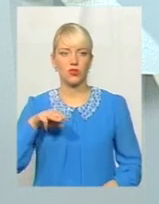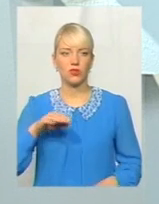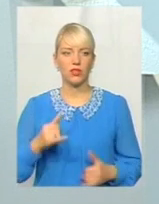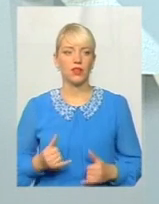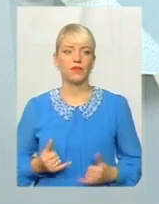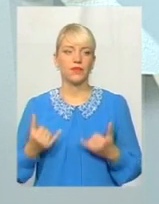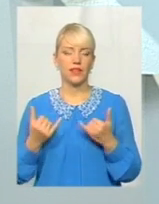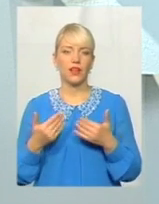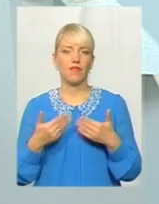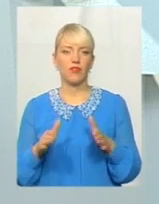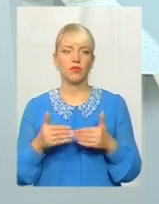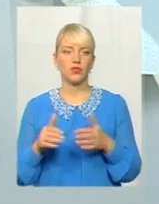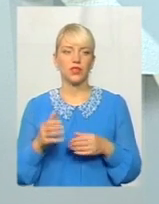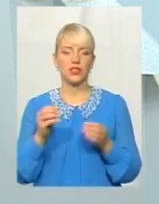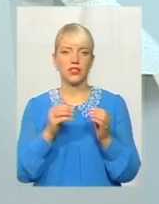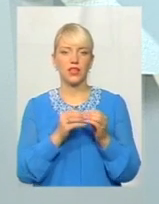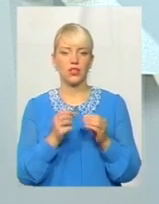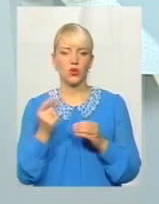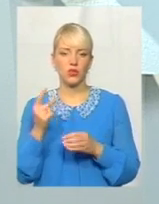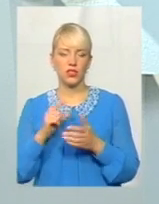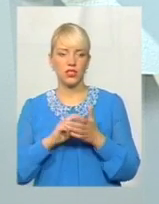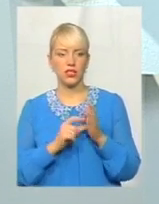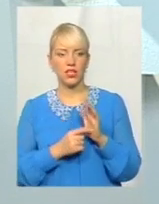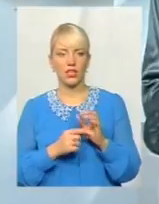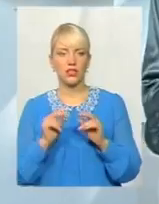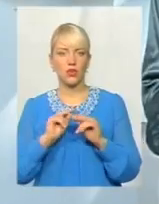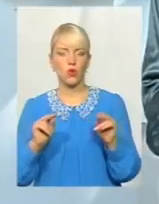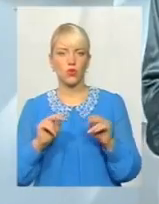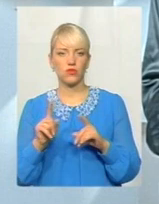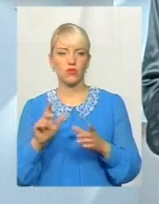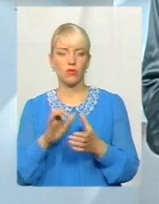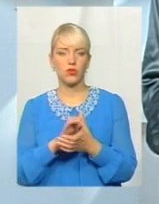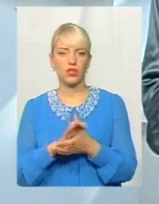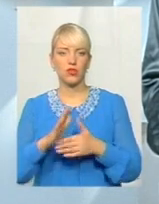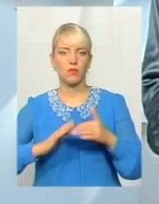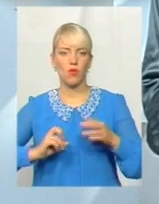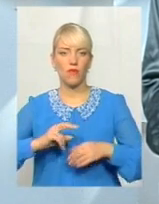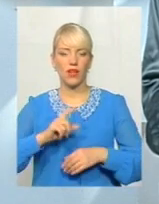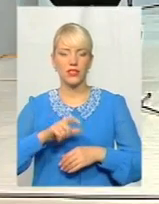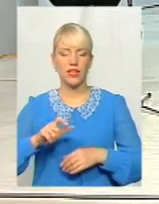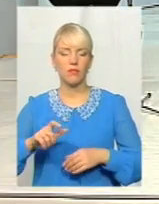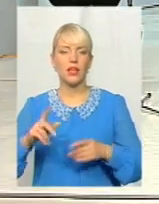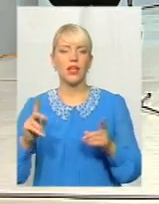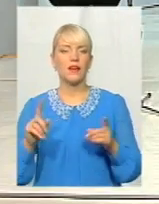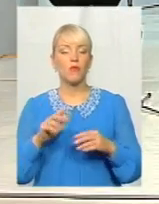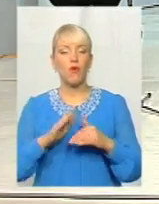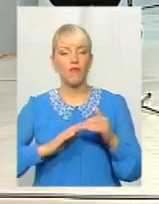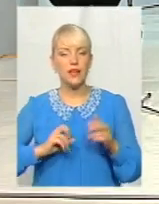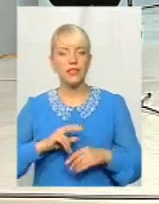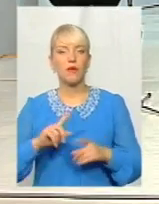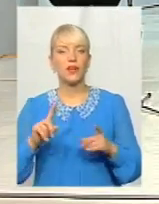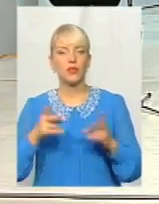випускників, там 10-11 класів учнів, щоб їх познайомити з професіями, які зараз затребовані на ринку і